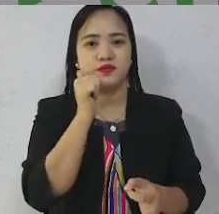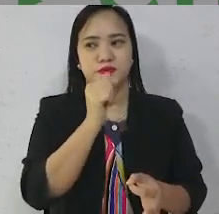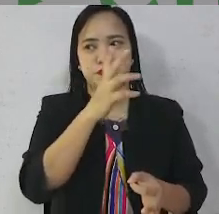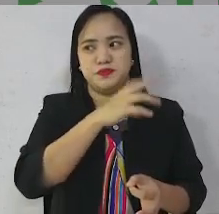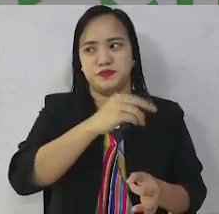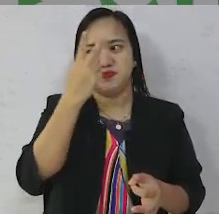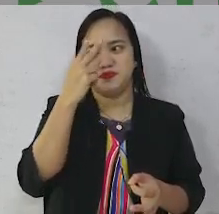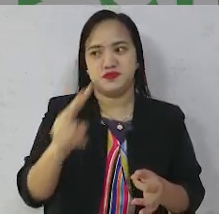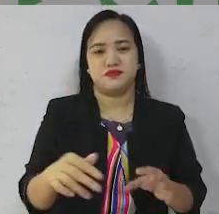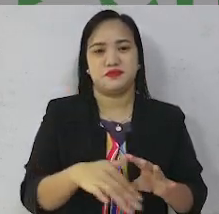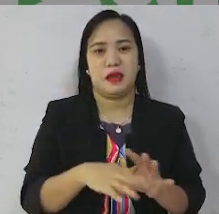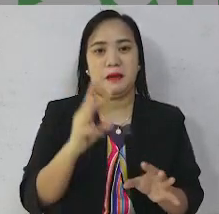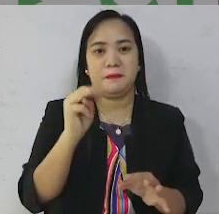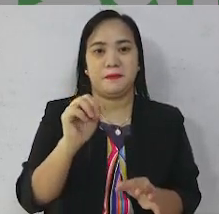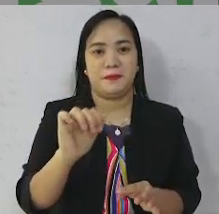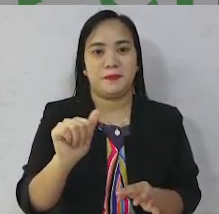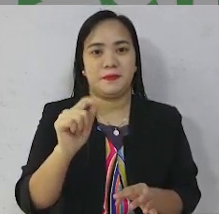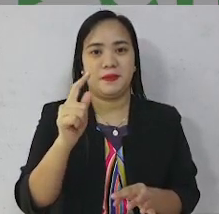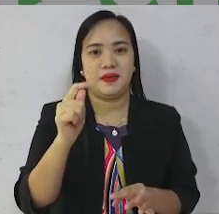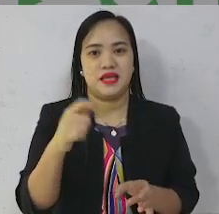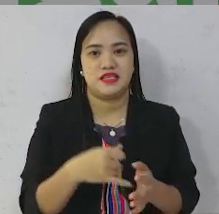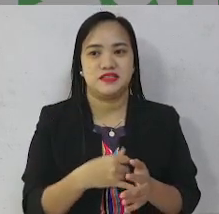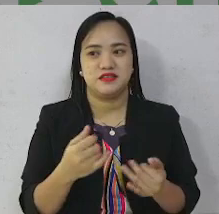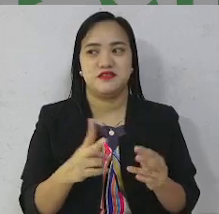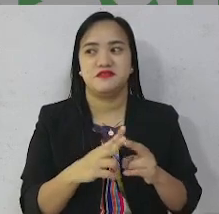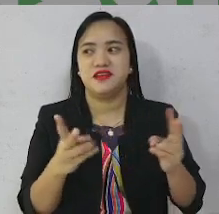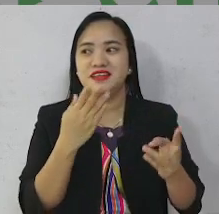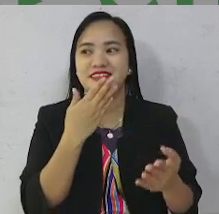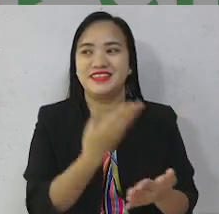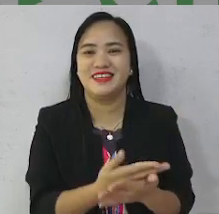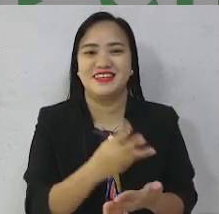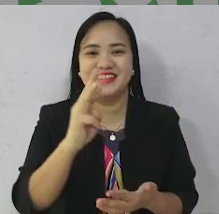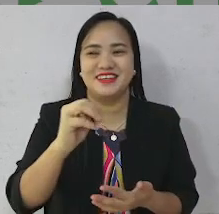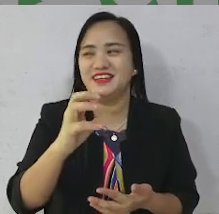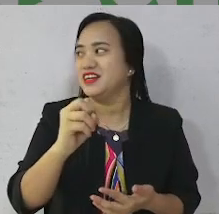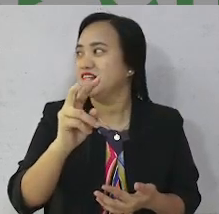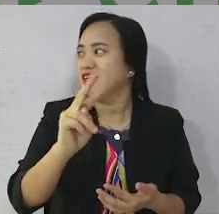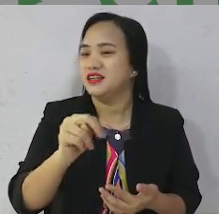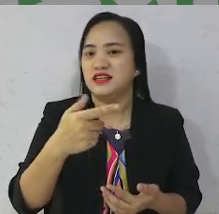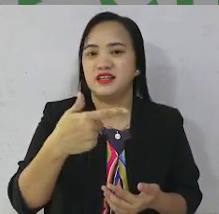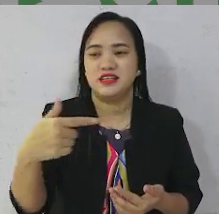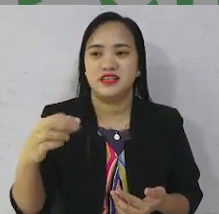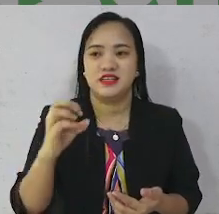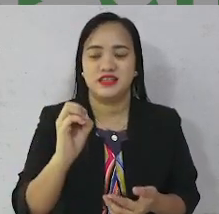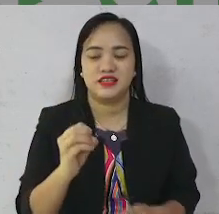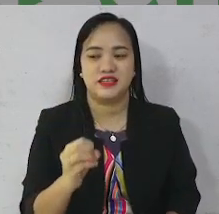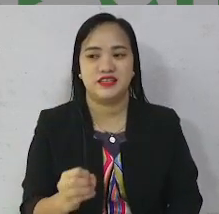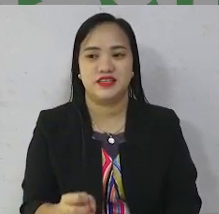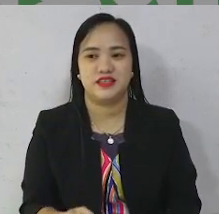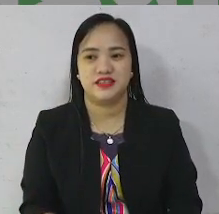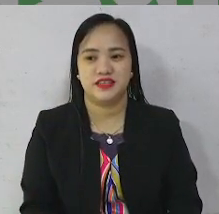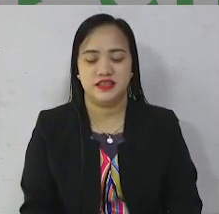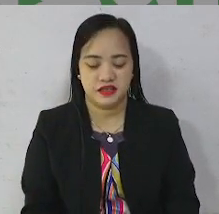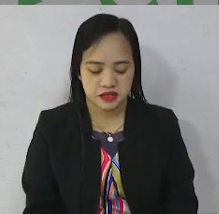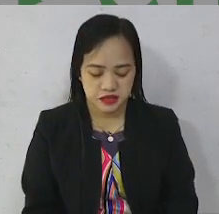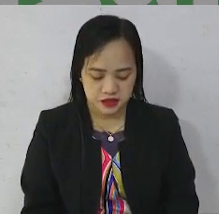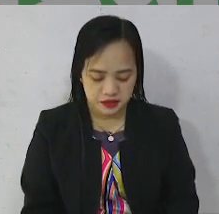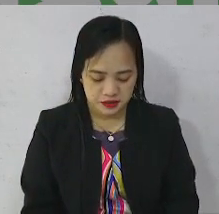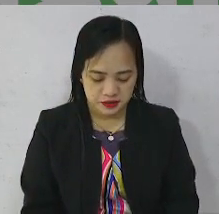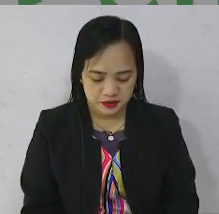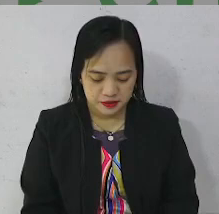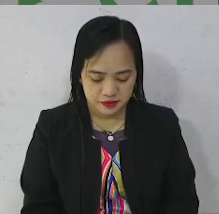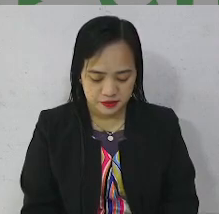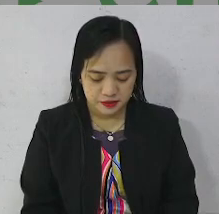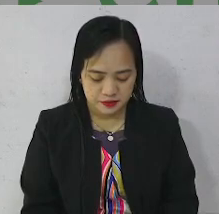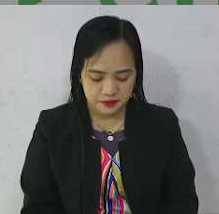Diyan ' ba h sarap-sarap ng munggo eh O O sabi naman ni Melody Bakit good Friday hindi rin pwedeng